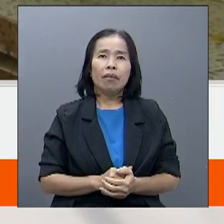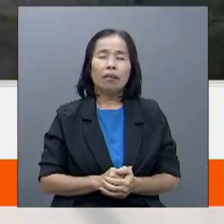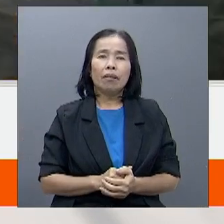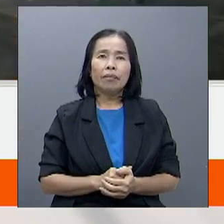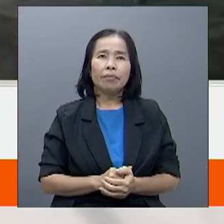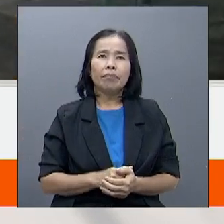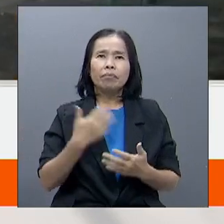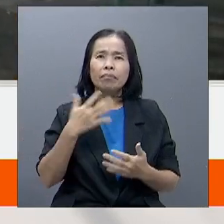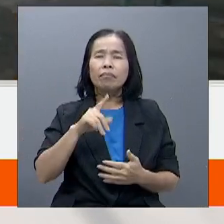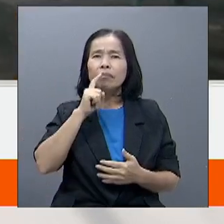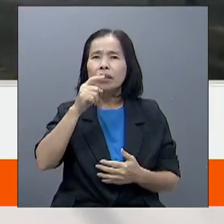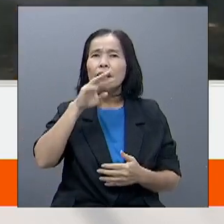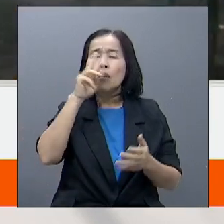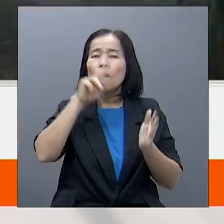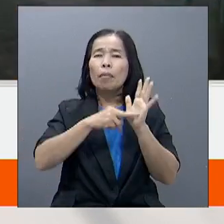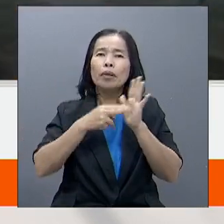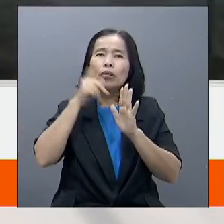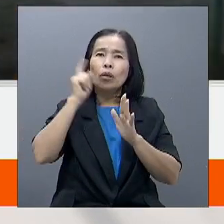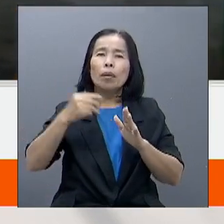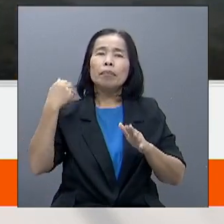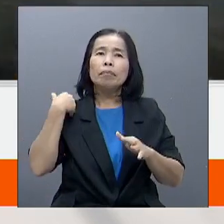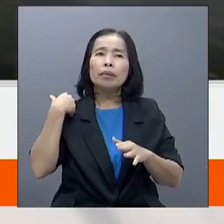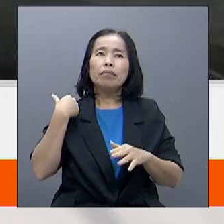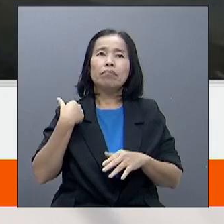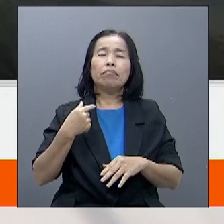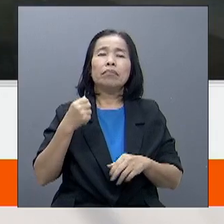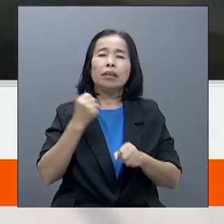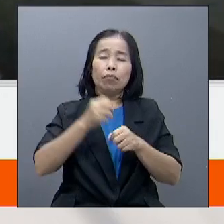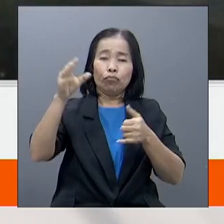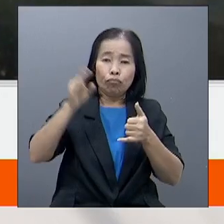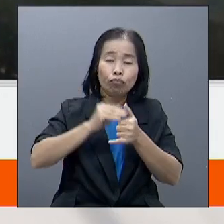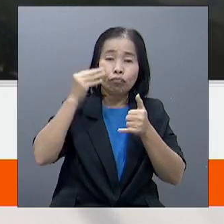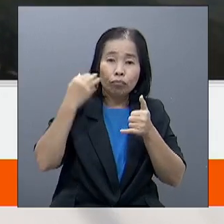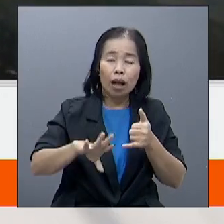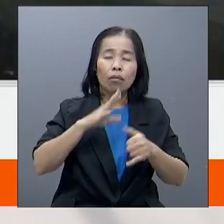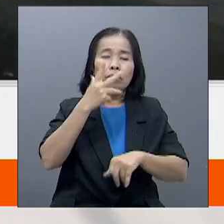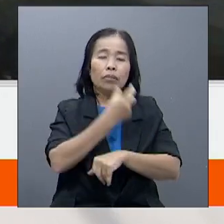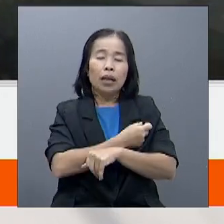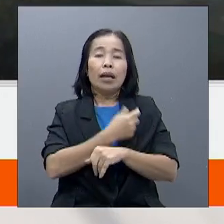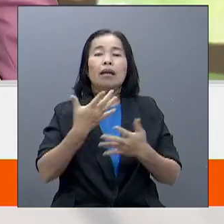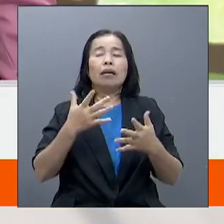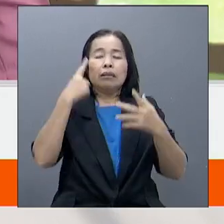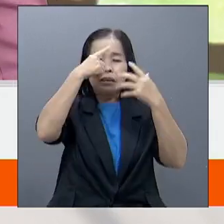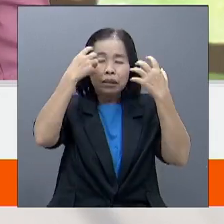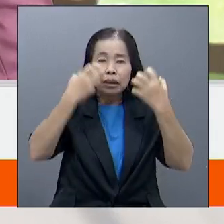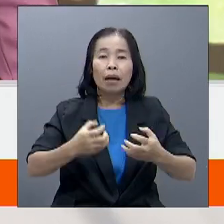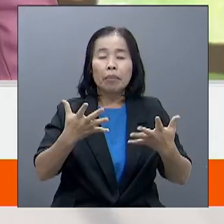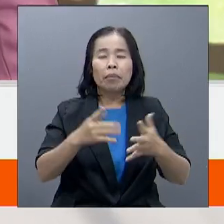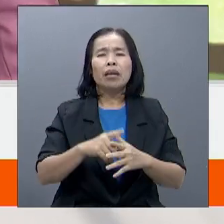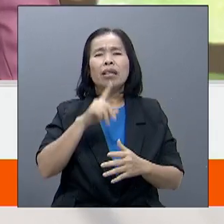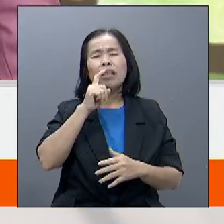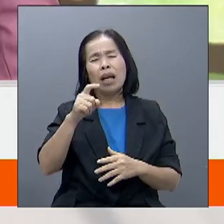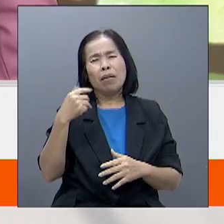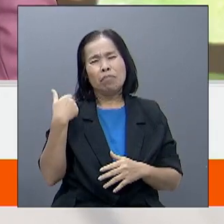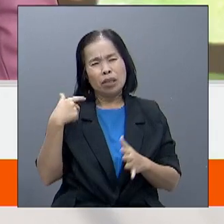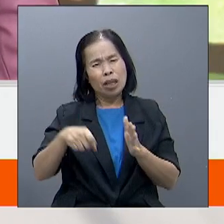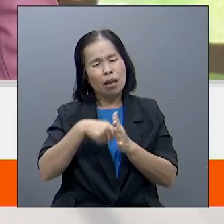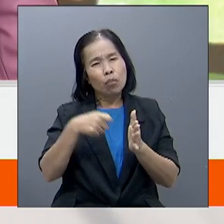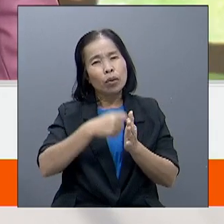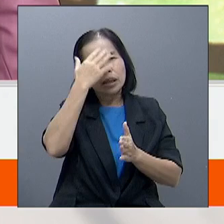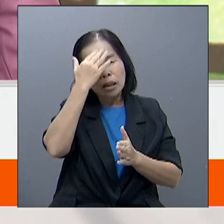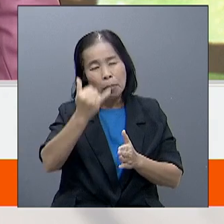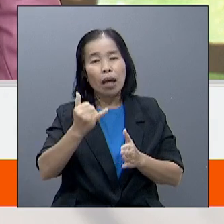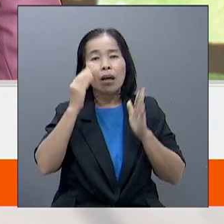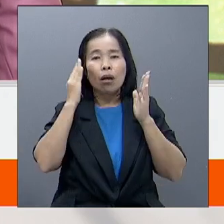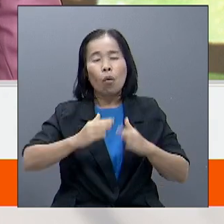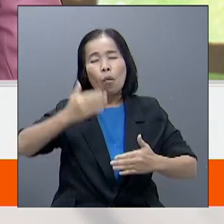แล้วการเป็นการรับเชื้อครั้งที่2เนี่ยจะทำให้รุนแรง ค่ะอยากจะถามท่านอธิบดีค่ะว่ามันมีปัจจัยอะไรบ้างที่ทำให้ผู้ป่วยเนี่ยมี